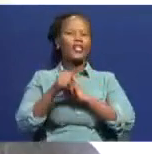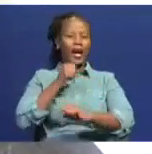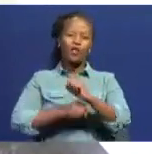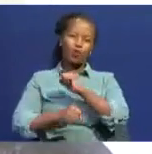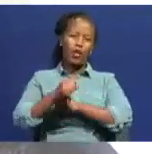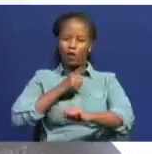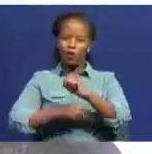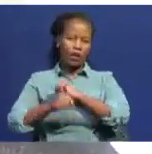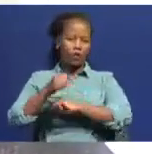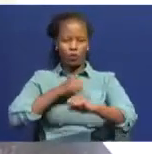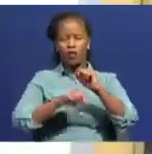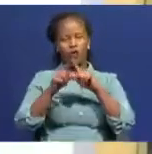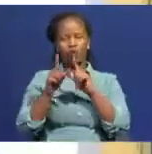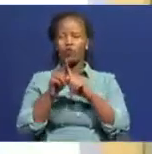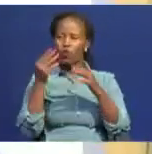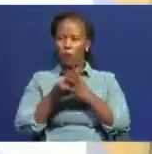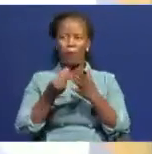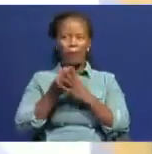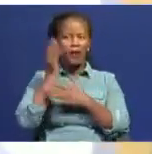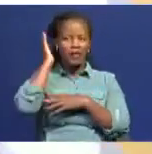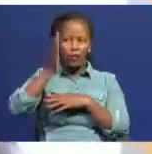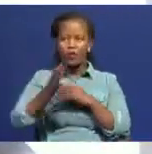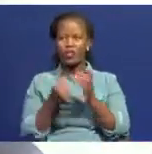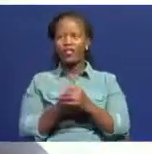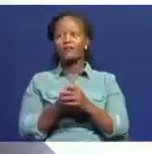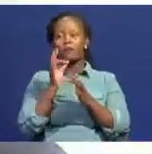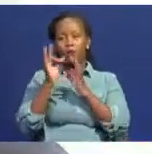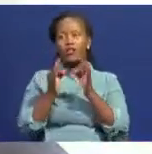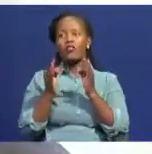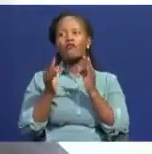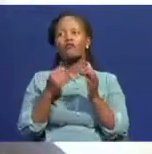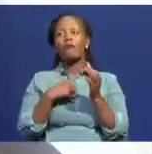kaa hizi na tutapata pesa. Kutoka service yangu utakuja